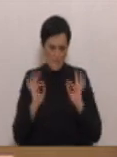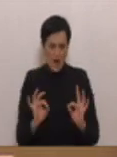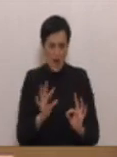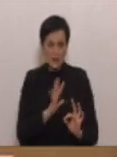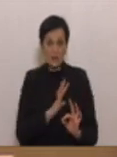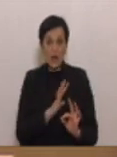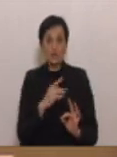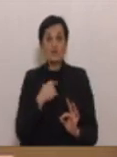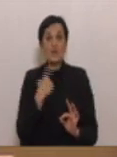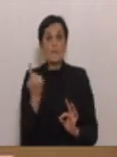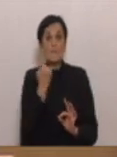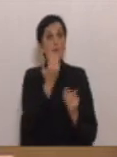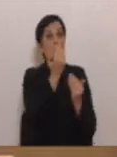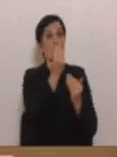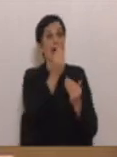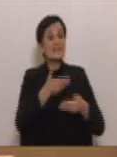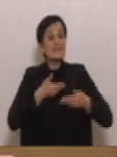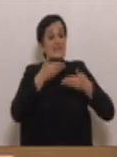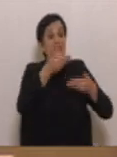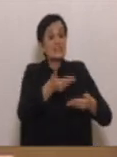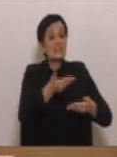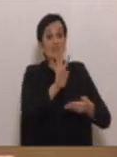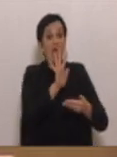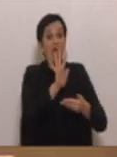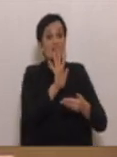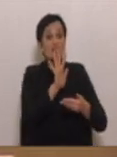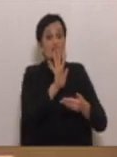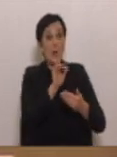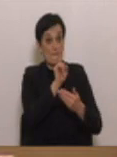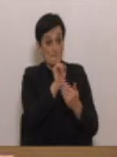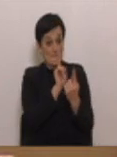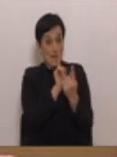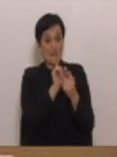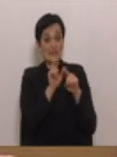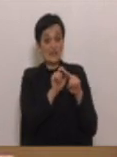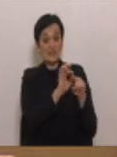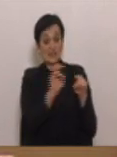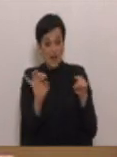matan unda vihot, martle bida, matina și chiara. Terminem și tu ca interese. Dar v-am tare.